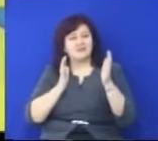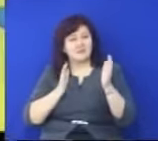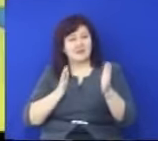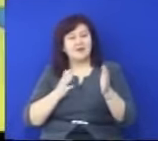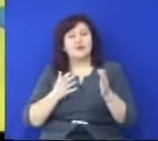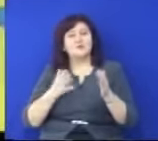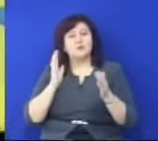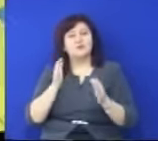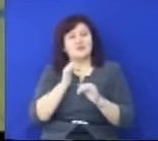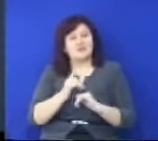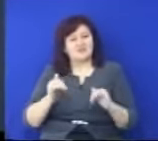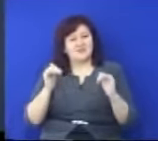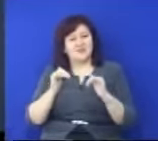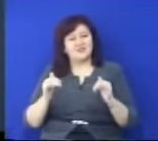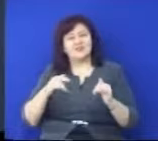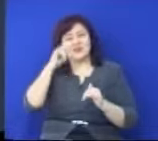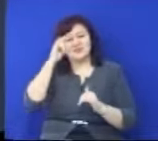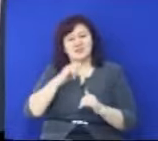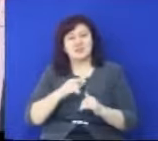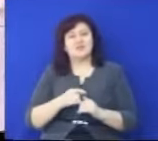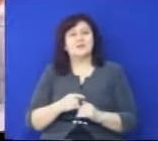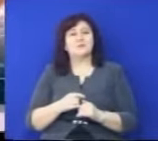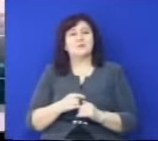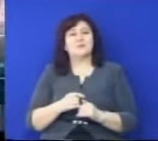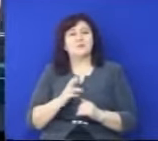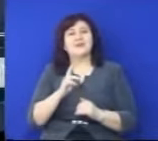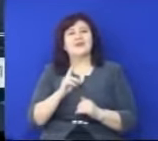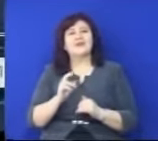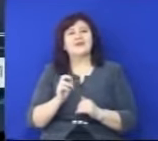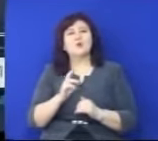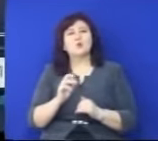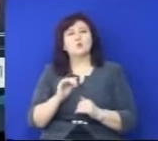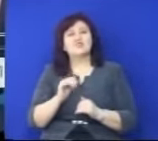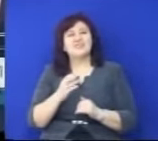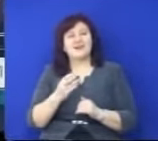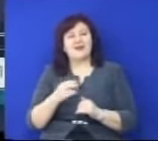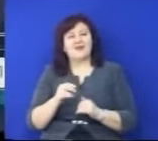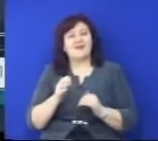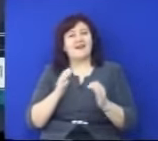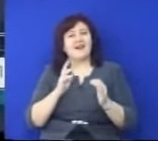бірі. Негізі Киокушинкай каратэ бұрын өте